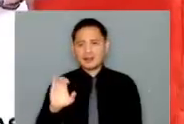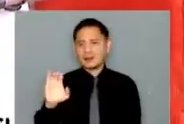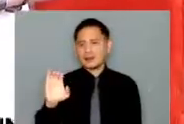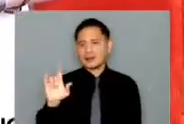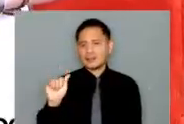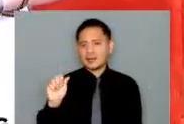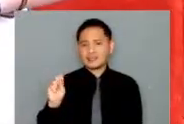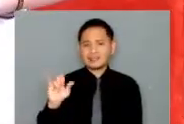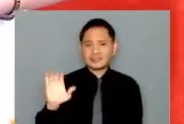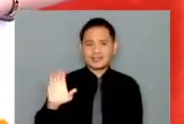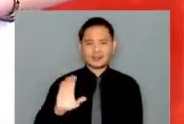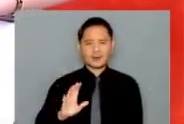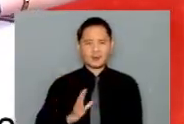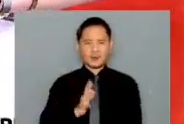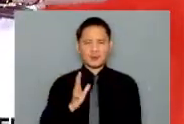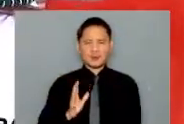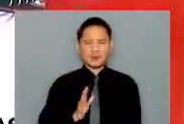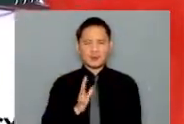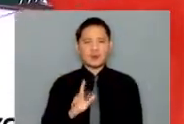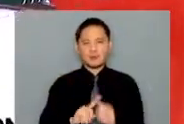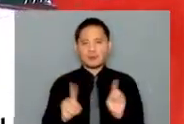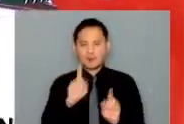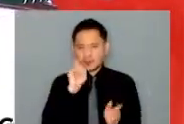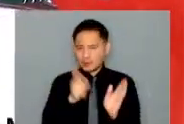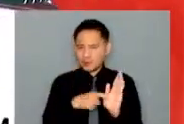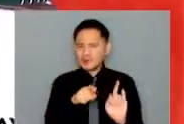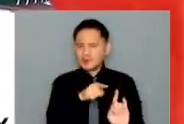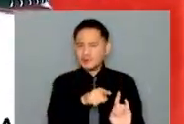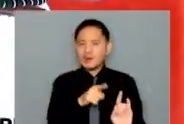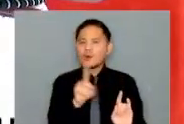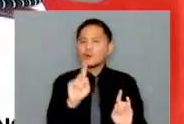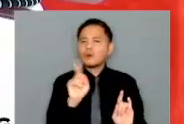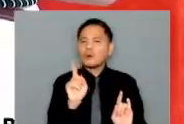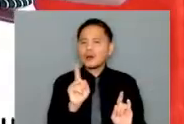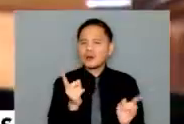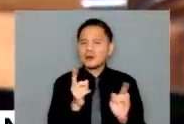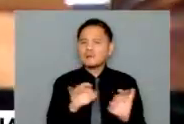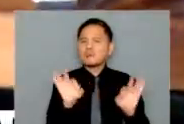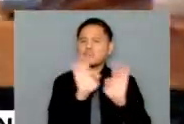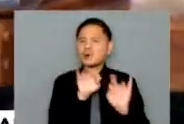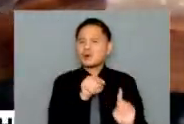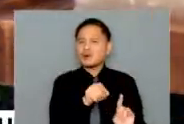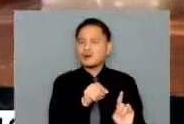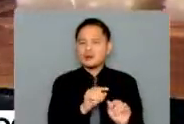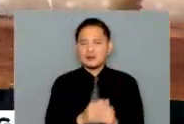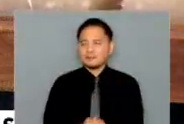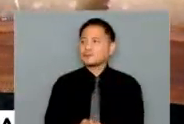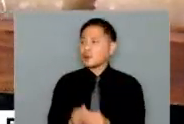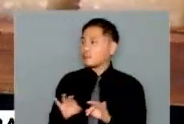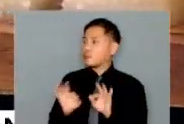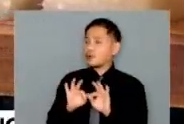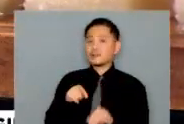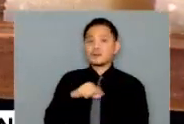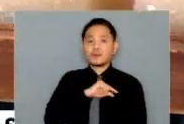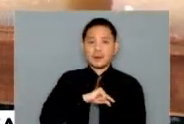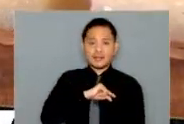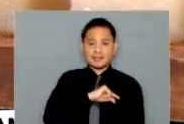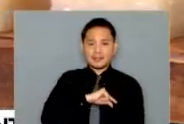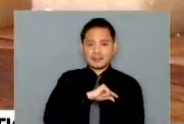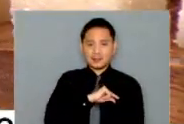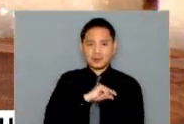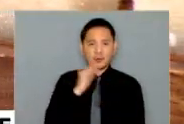yung nagpapastand out po sa inyong mga kakanin? Actually po, yung quality. Yes. Kasi sabi po namin, gusto namin maging parte ng kwento ng